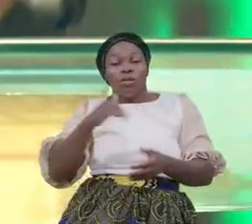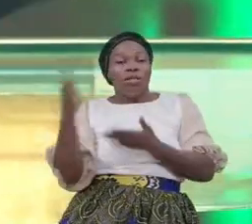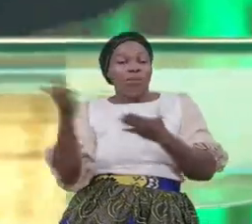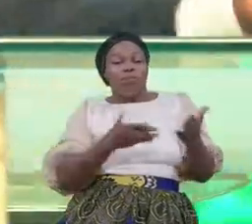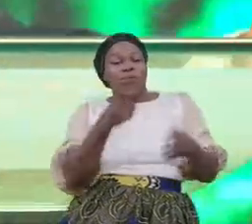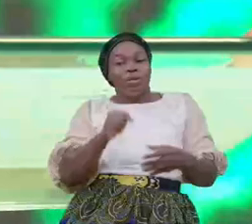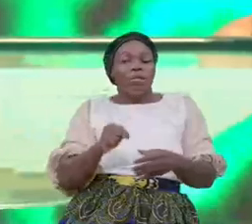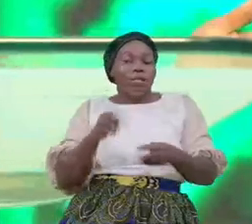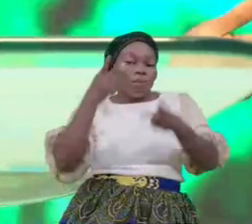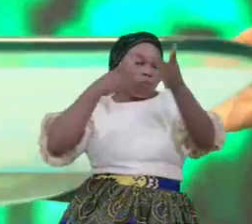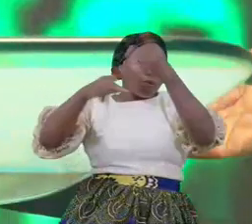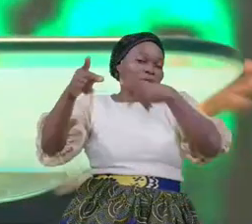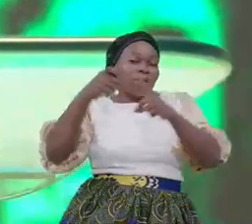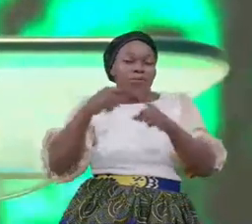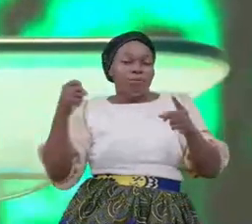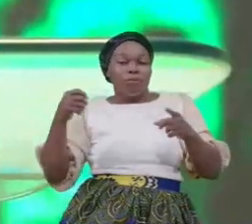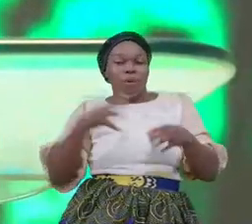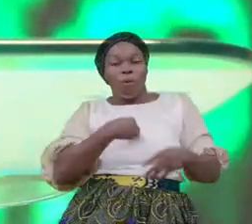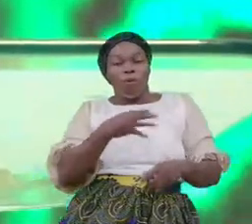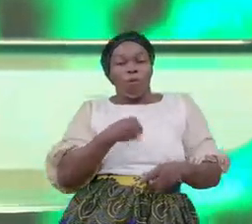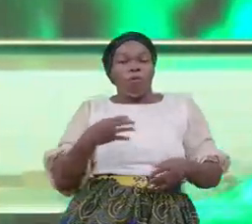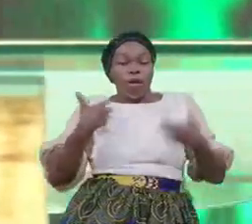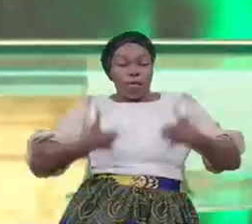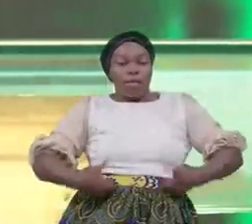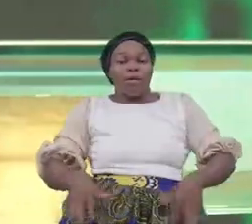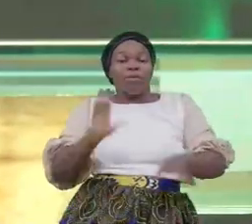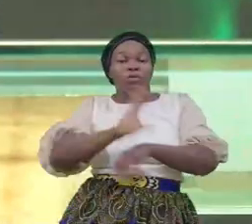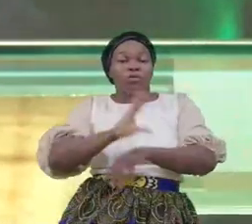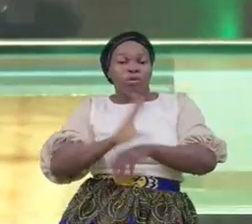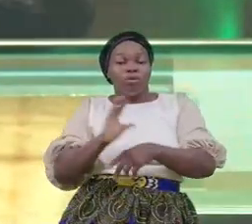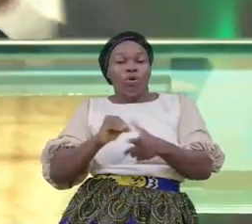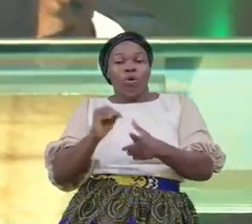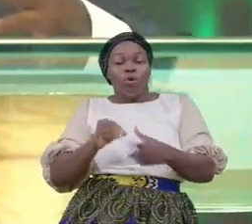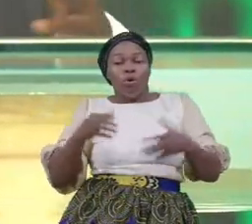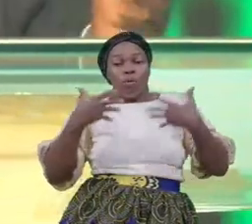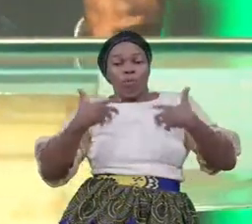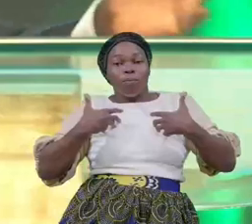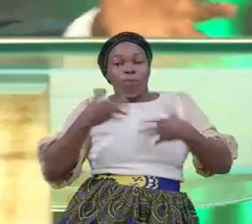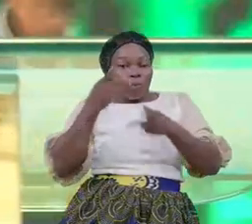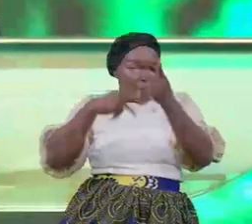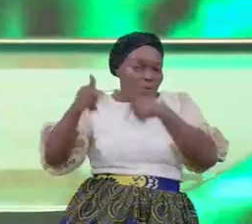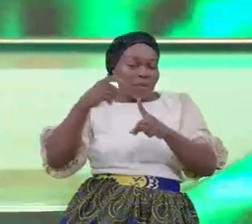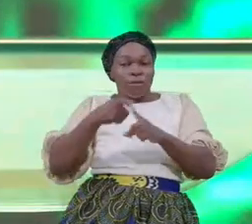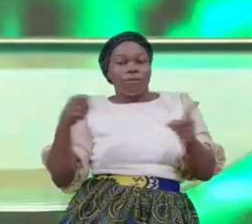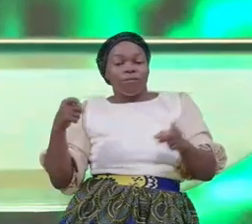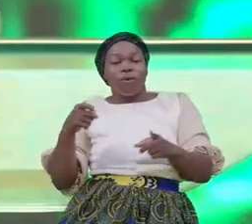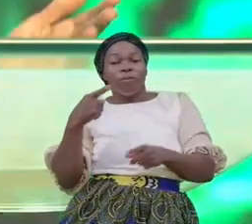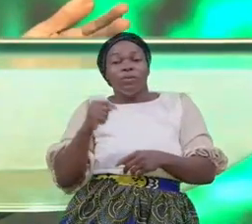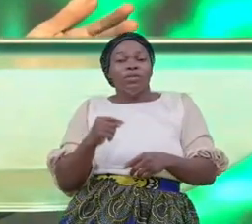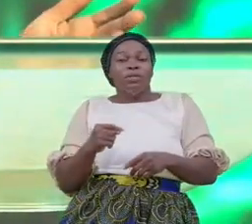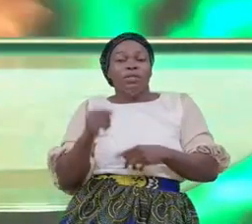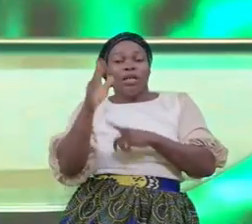la prophétie des vêtements noirs, la prophétie de l'encens, la prophétie, et ils